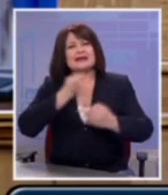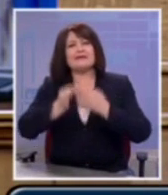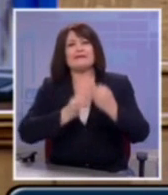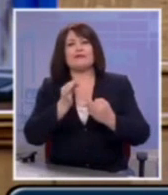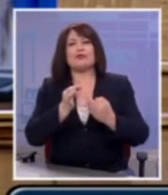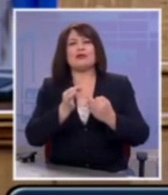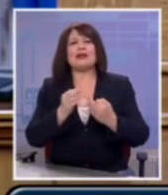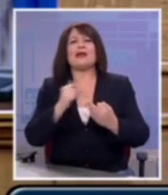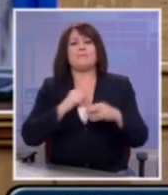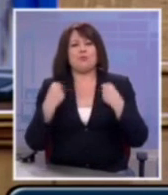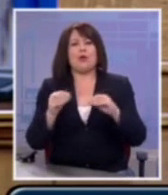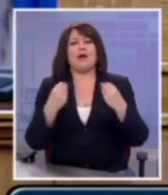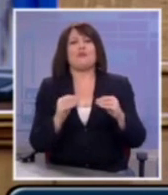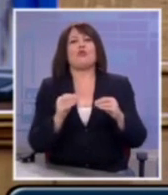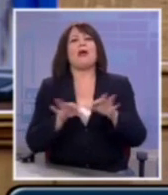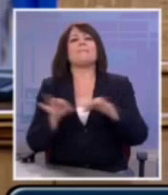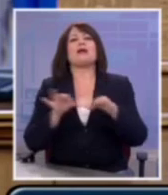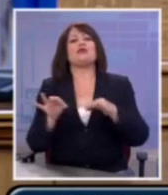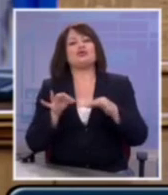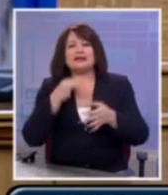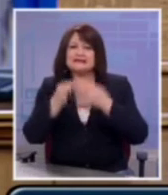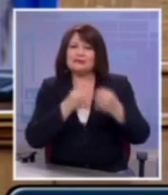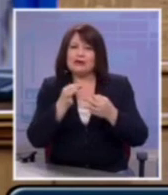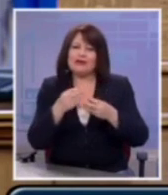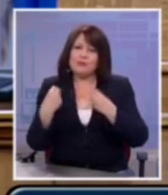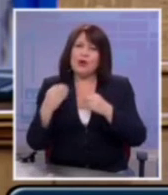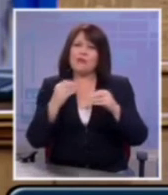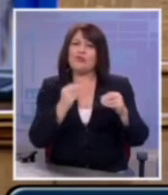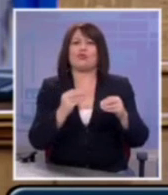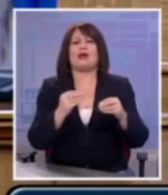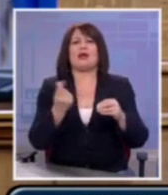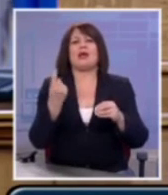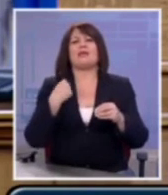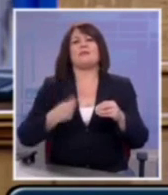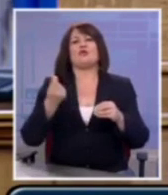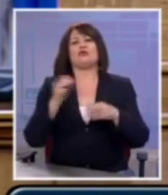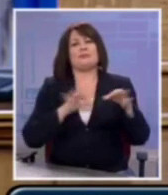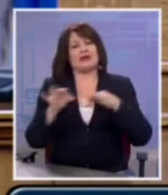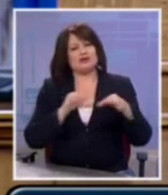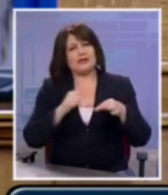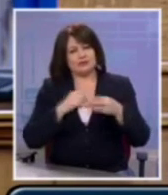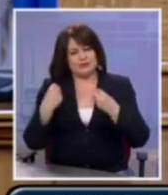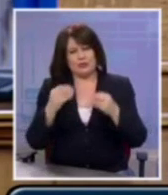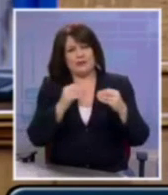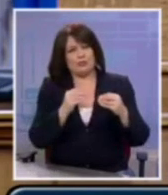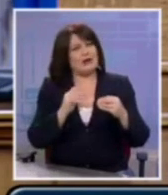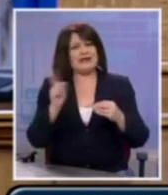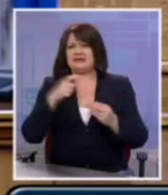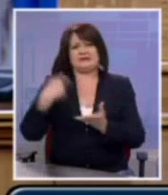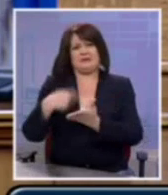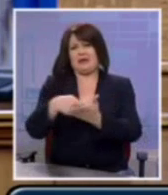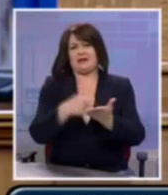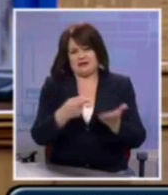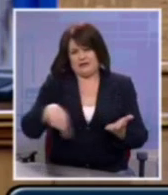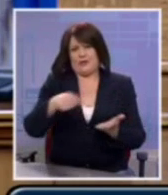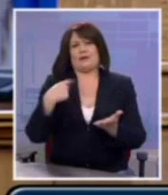από κρατικοποιήσεων για να συμβουλεύουν για το ξεπούλημα της δημόσιας περιουσίας και ιδιοκτησίας. Δεν